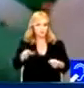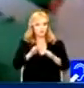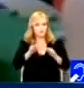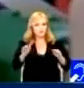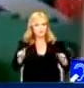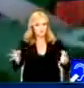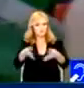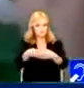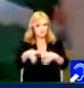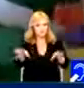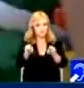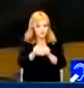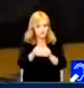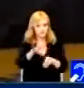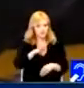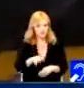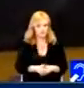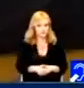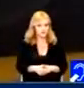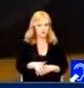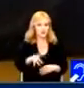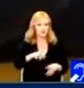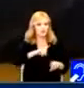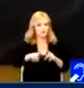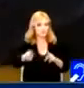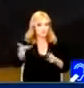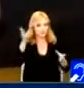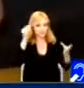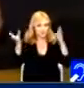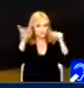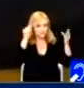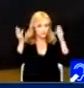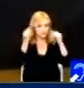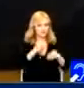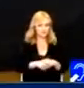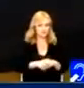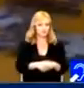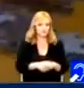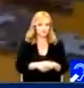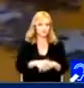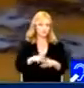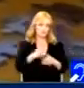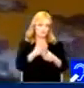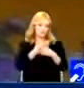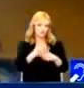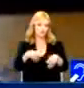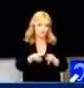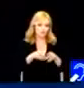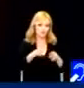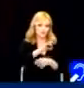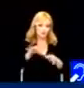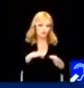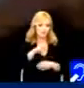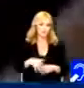necesități, prin joc și diverse metode interactive, ei însușesc mai rapid materia și reușesc să termine cu succes ciclul gimnazial și chiar liceal.